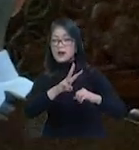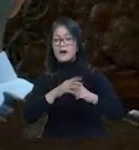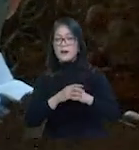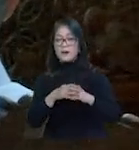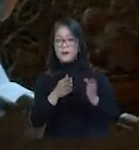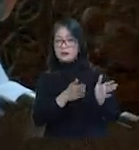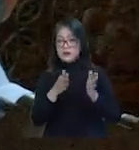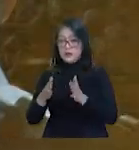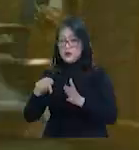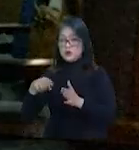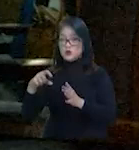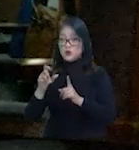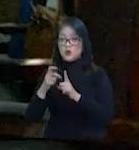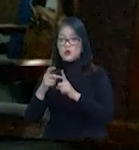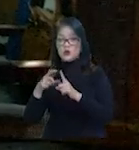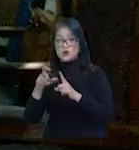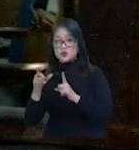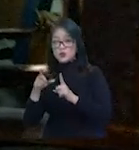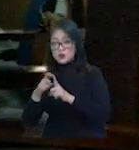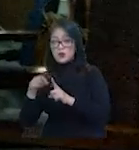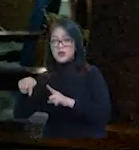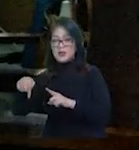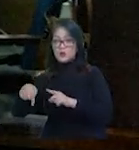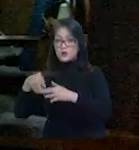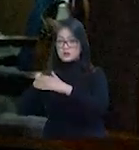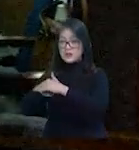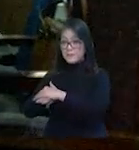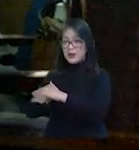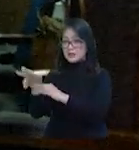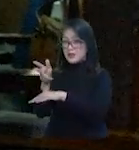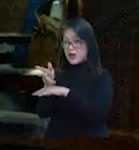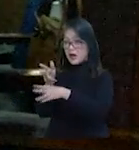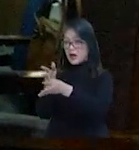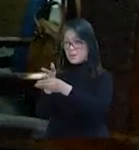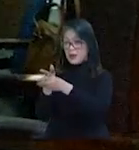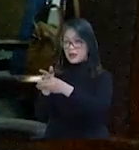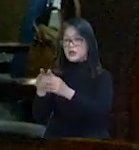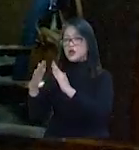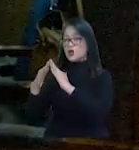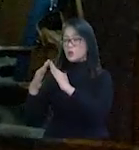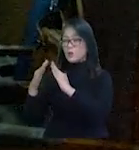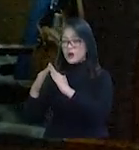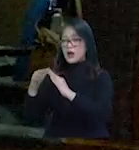Sementara Cuk Putranto didakwa berperan menyimpan dua dekoder vital CCTV di Kompleks Perumahan Polri Duren 3.